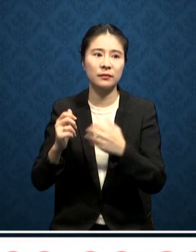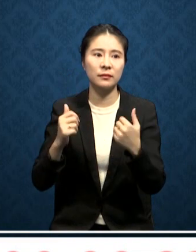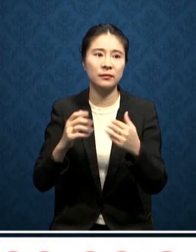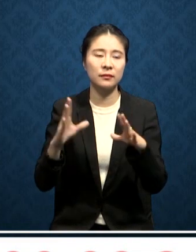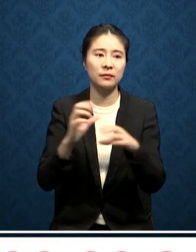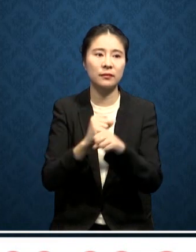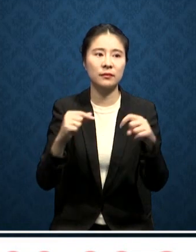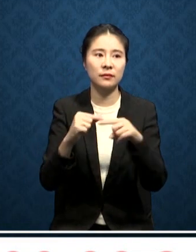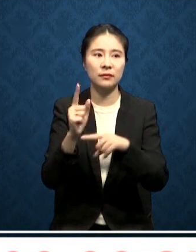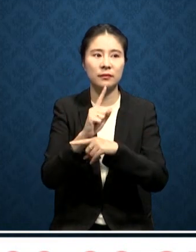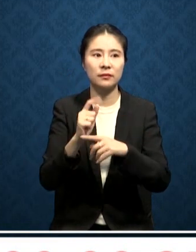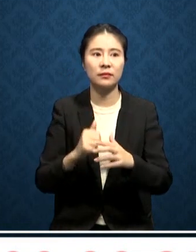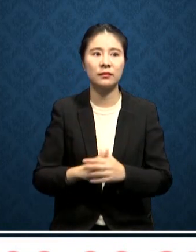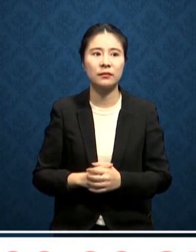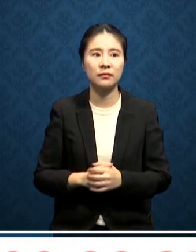1.